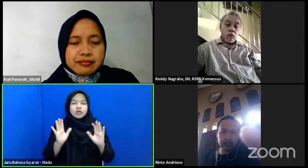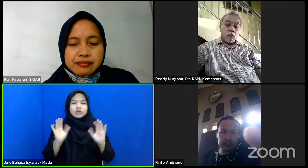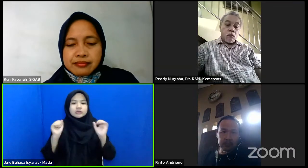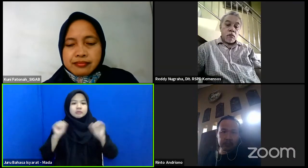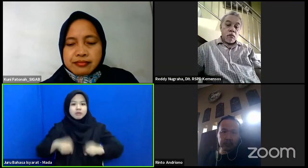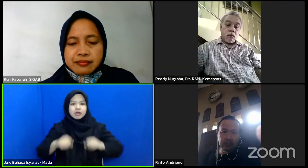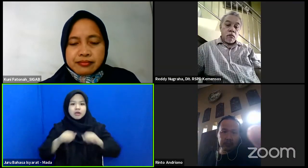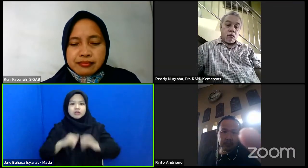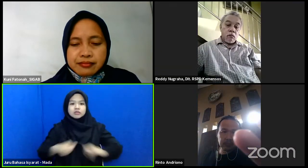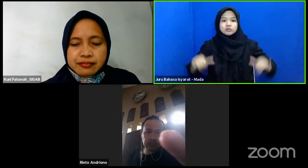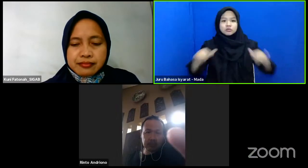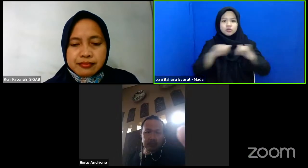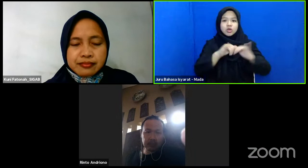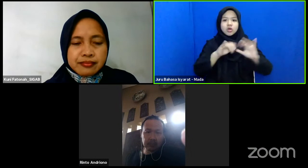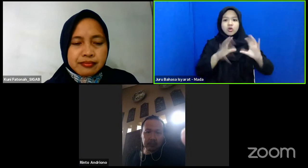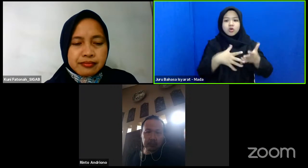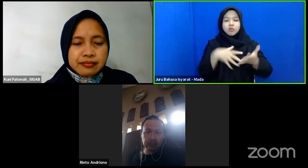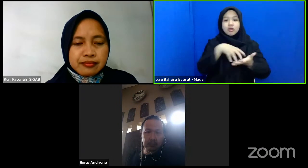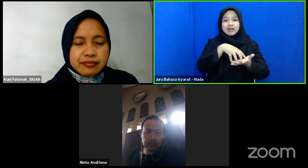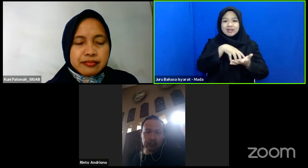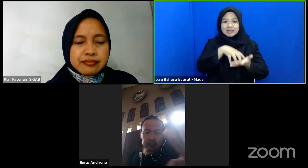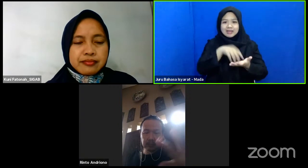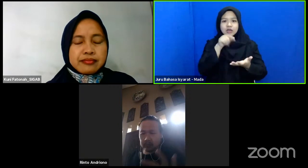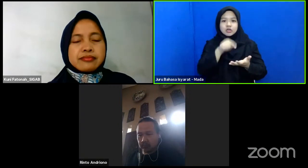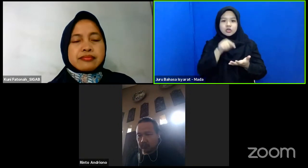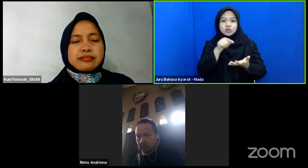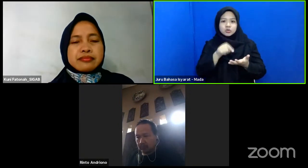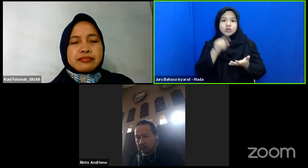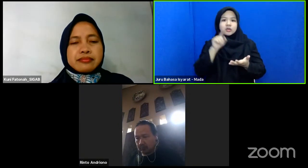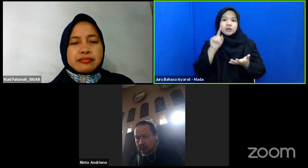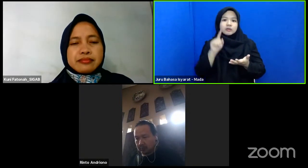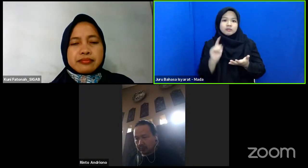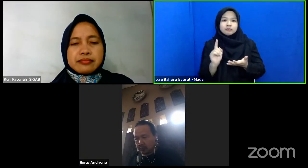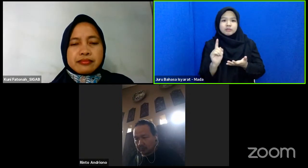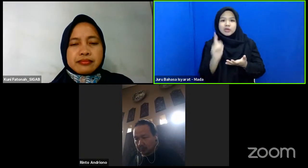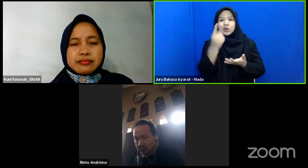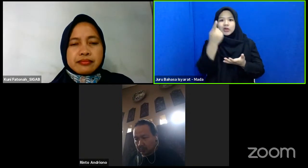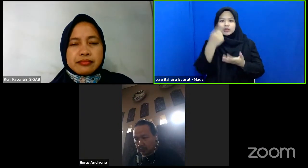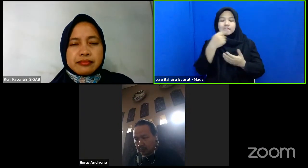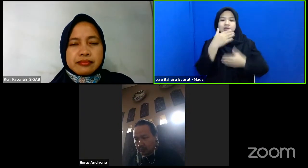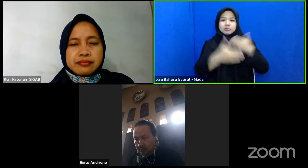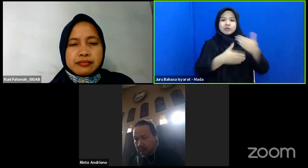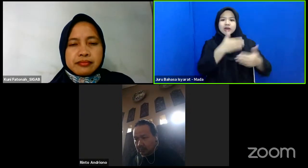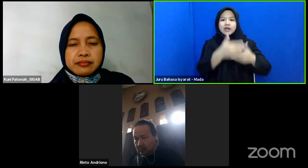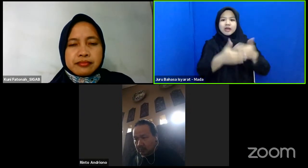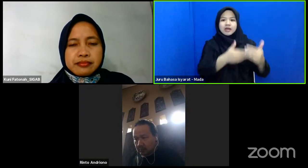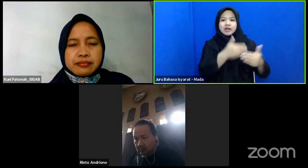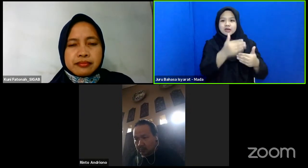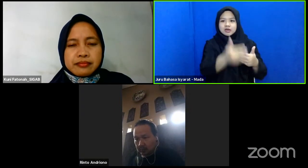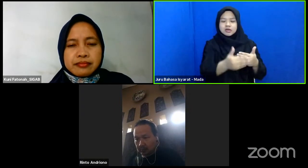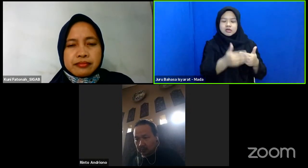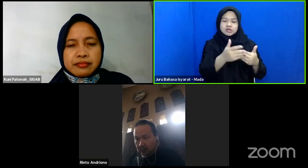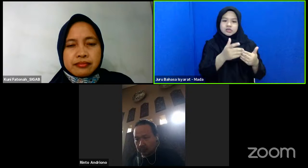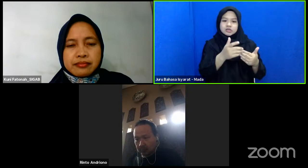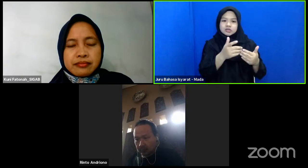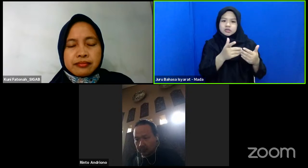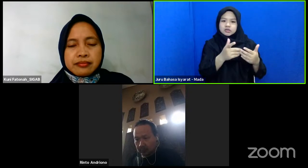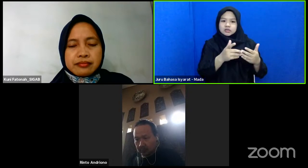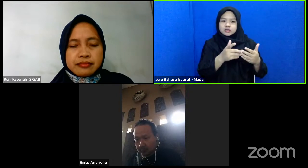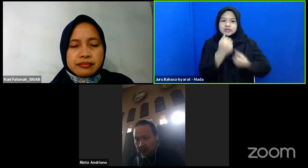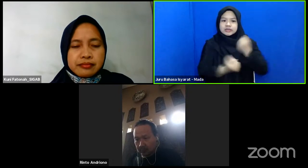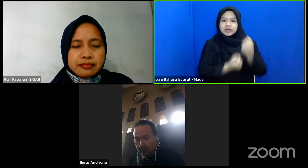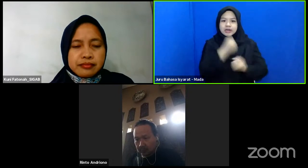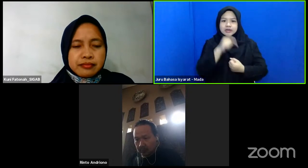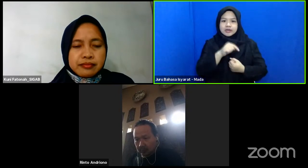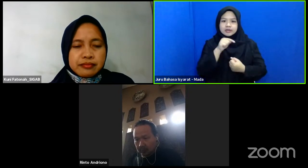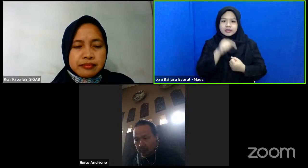bahwa kaum rentan adalah menjadi prioritas untuk penelangan atau penanganan kegiatan ini